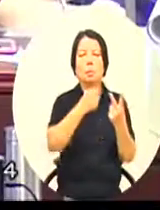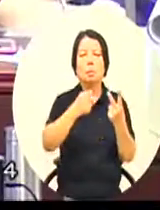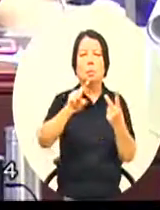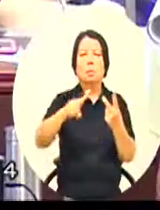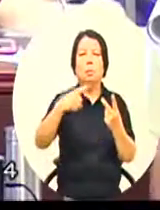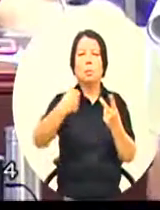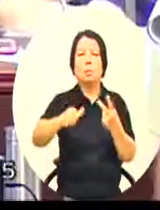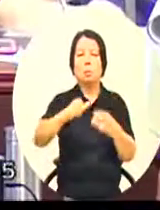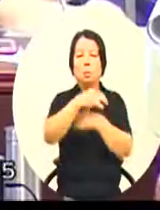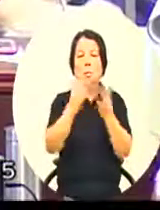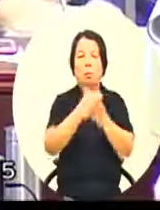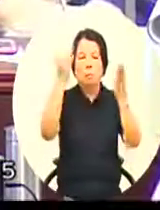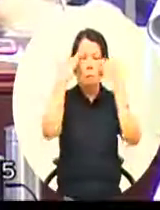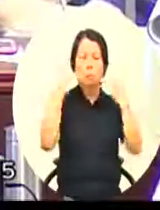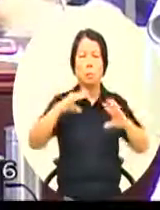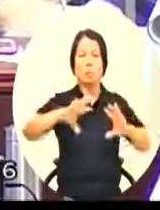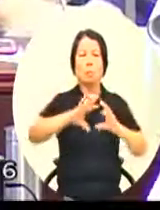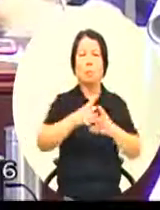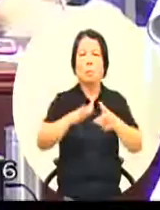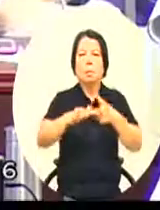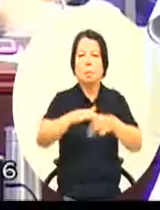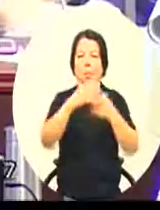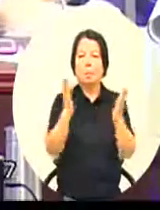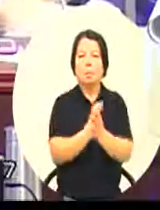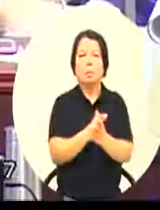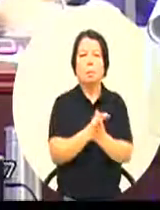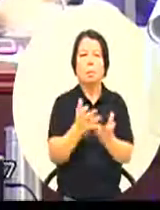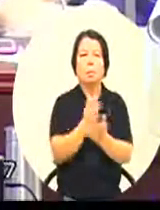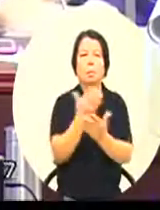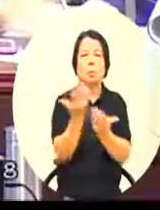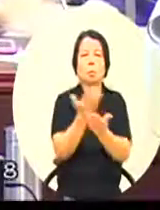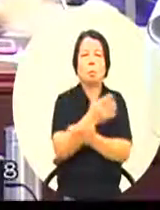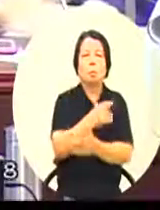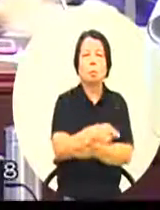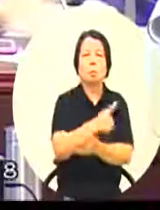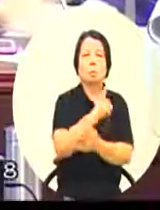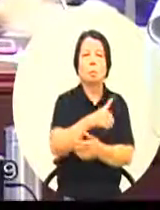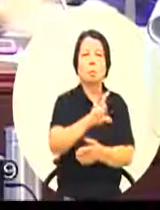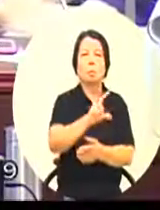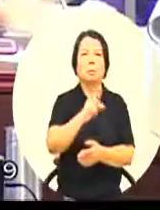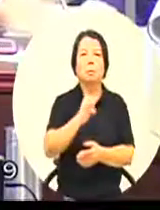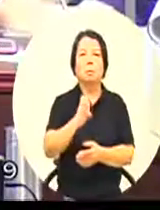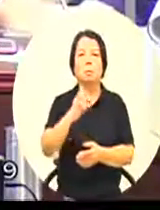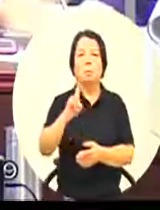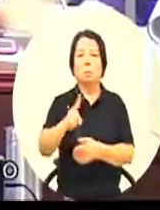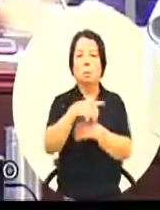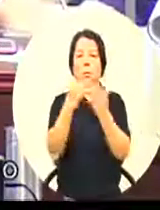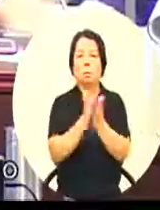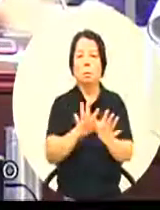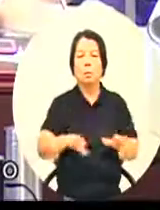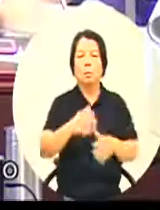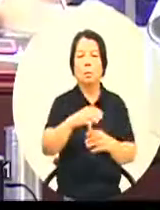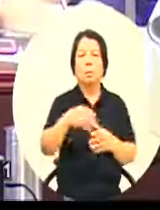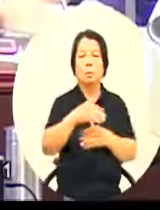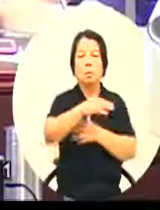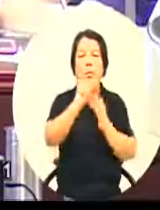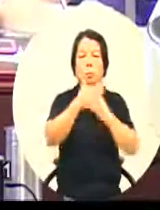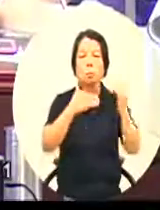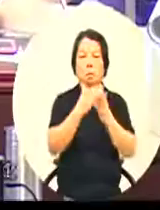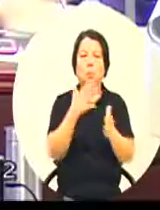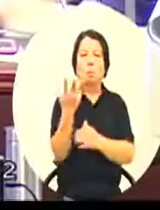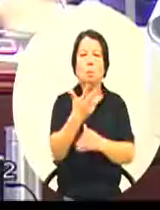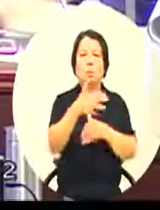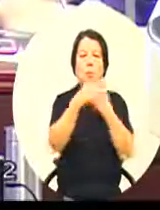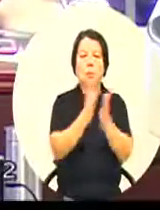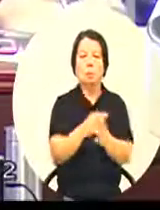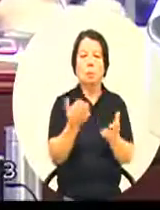说南子区所有的国小先换 LED 灯，所以到了2015年6月是完成8所学校，大概换了